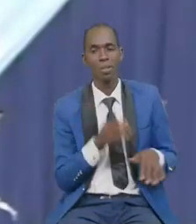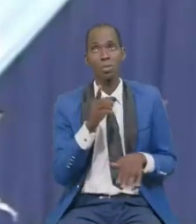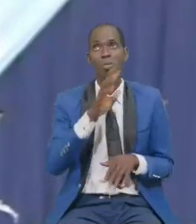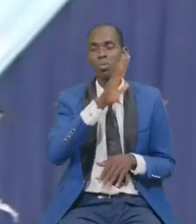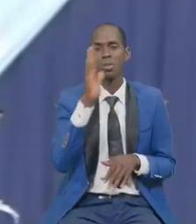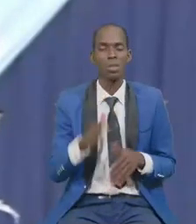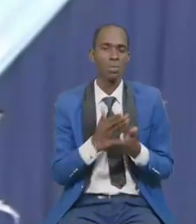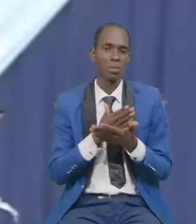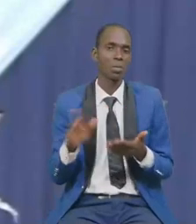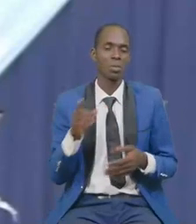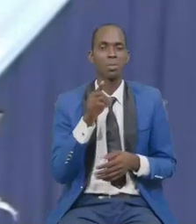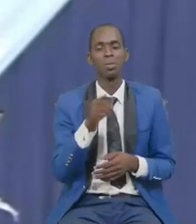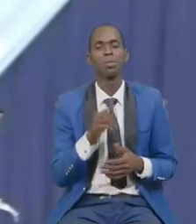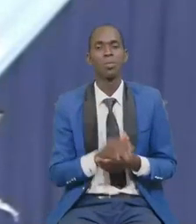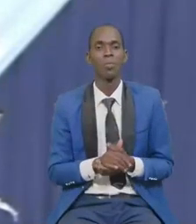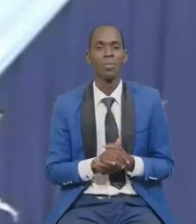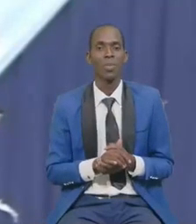délaisser.